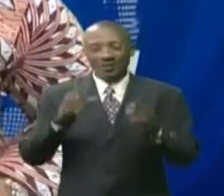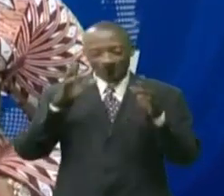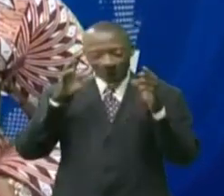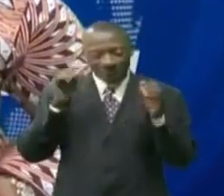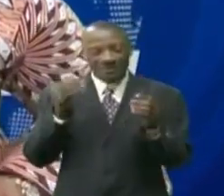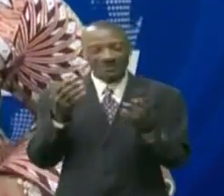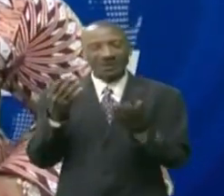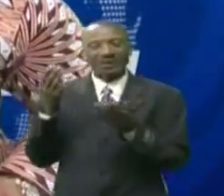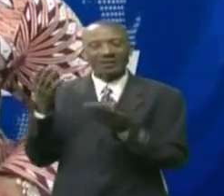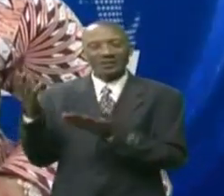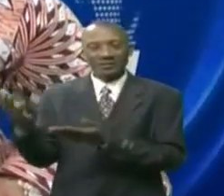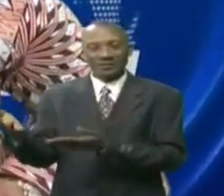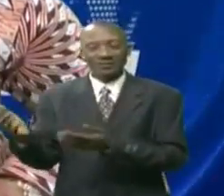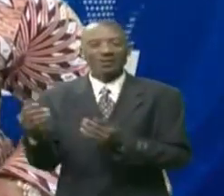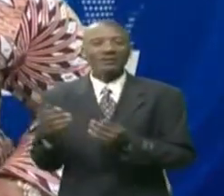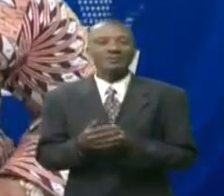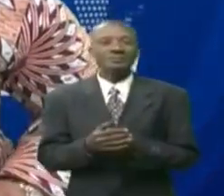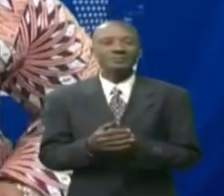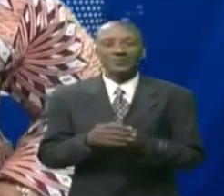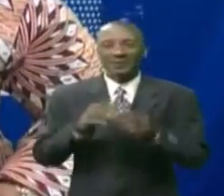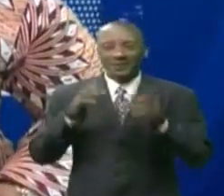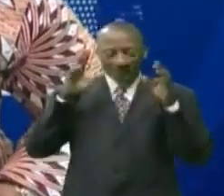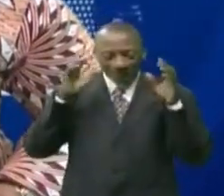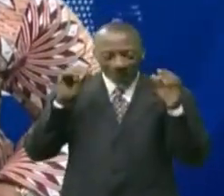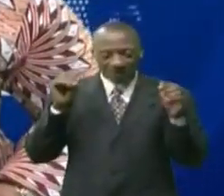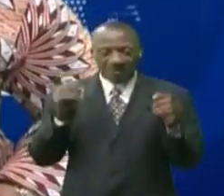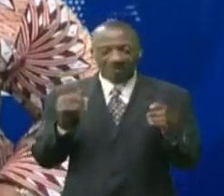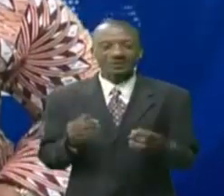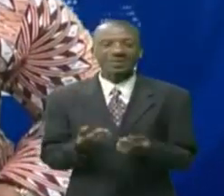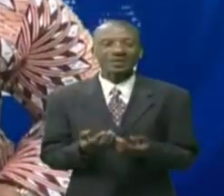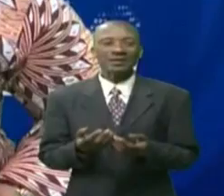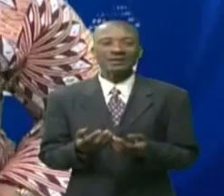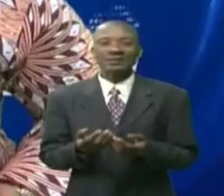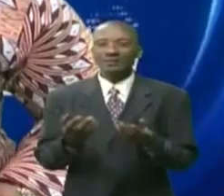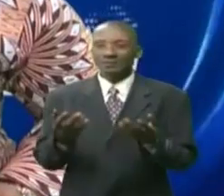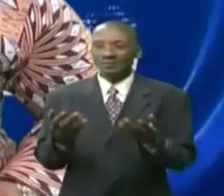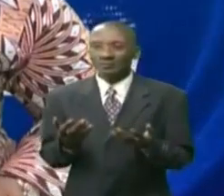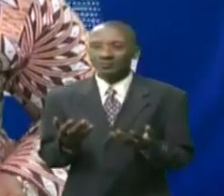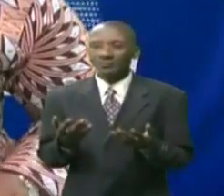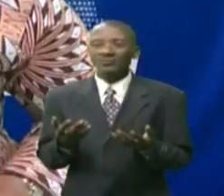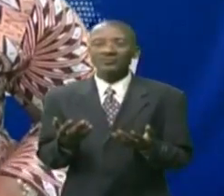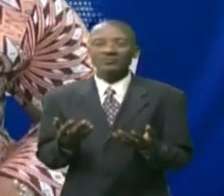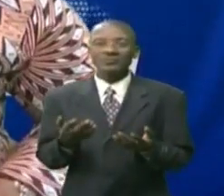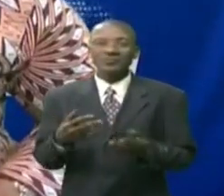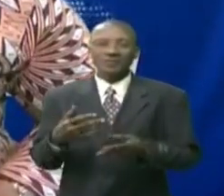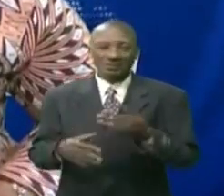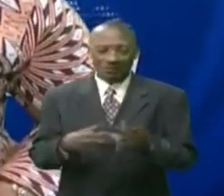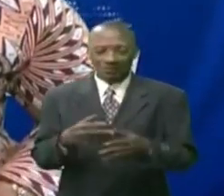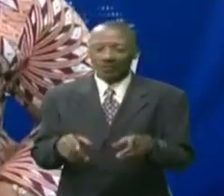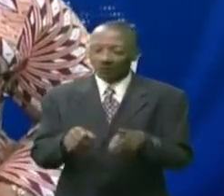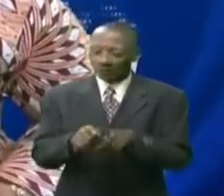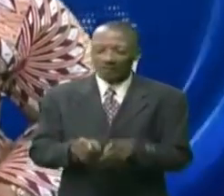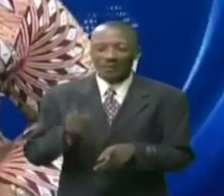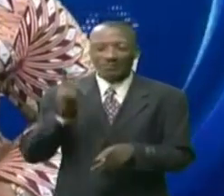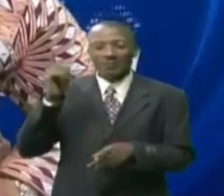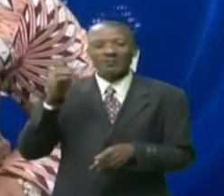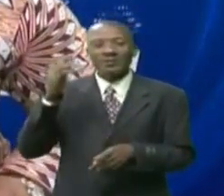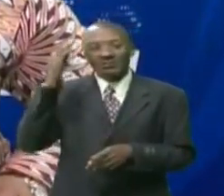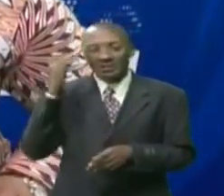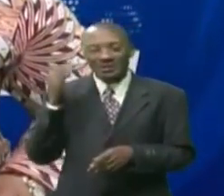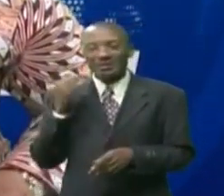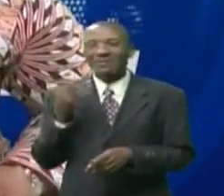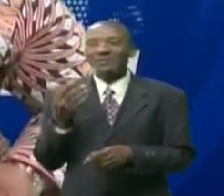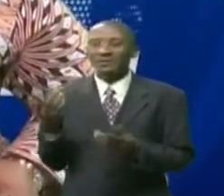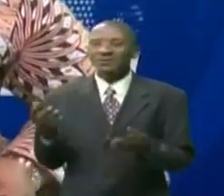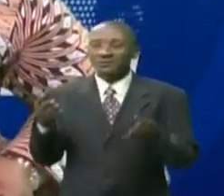coupure du ruban symbolique, le chef de l'État, accompagné de la première dame, du premier ministre et d'autres invités de marque, ont visité les installations